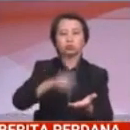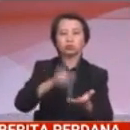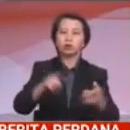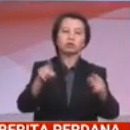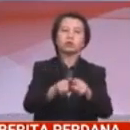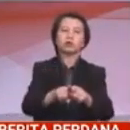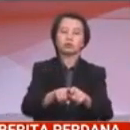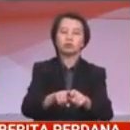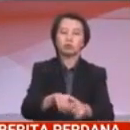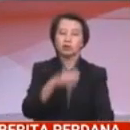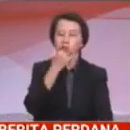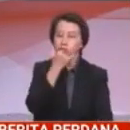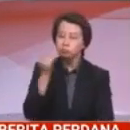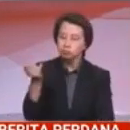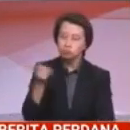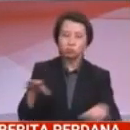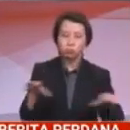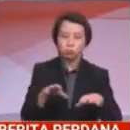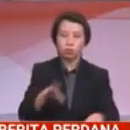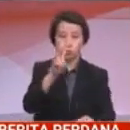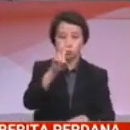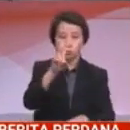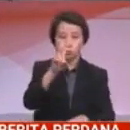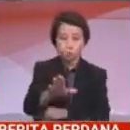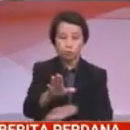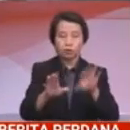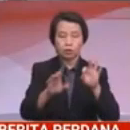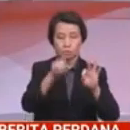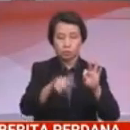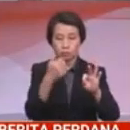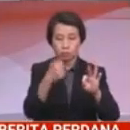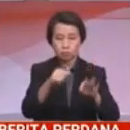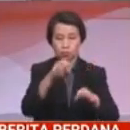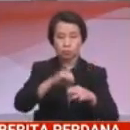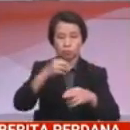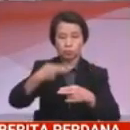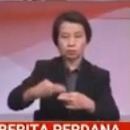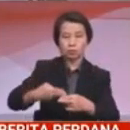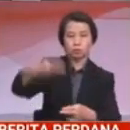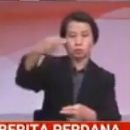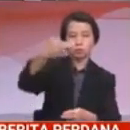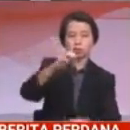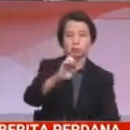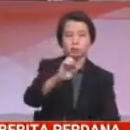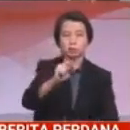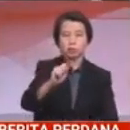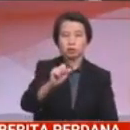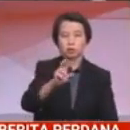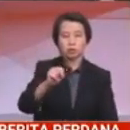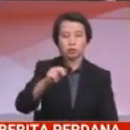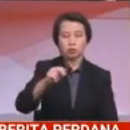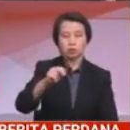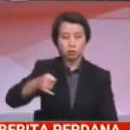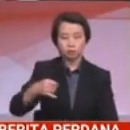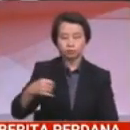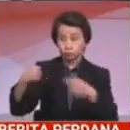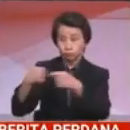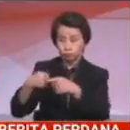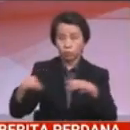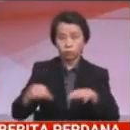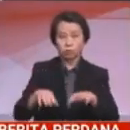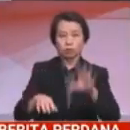serupa. Kesalahan dilakukan pada 2 petang 9 Oktober lalu di Hotel Istin, Petaling Jaya. Pertuduhan dibuat mengikut